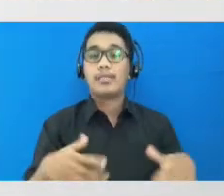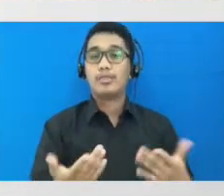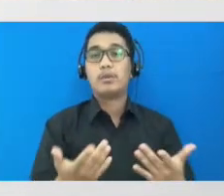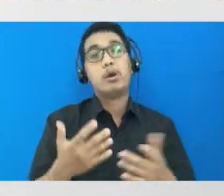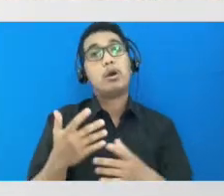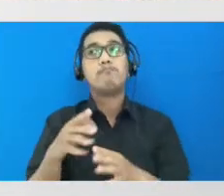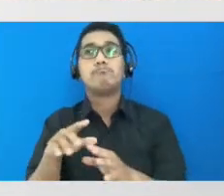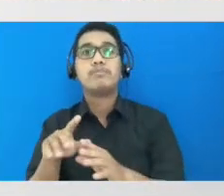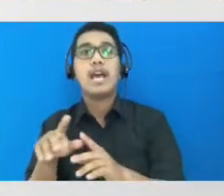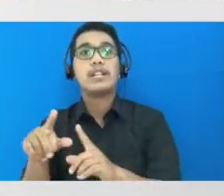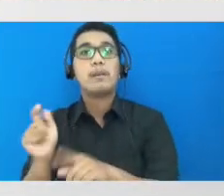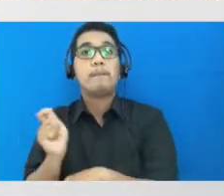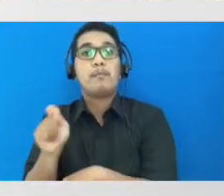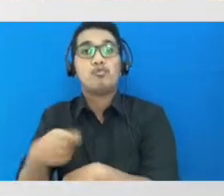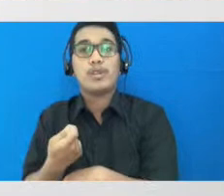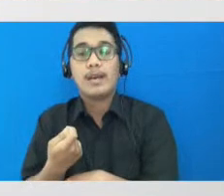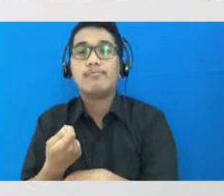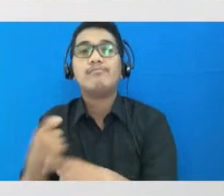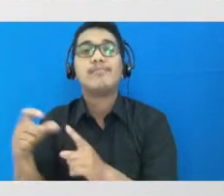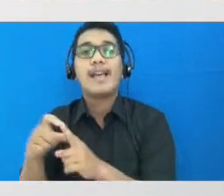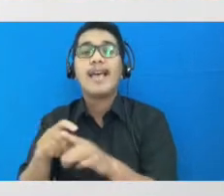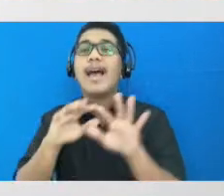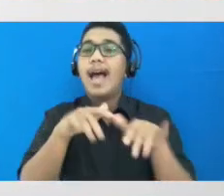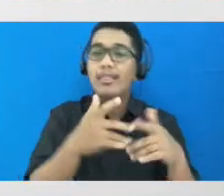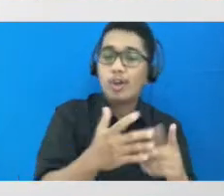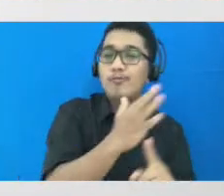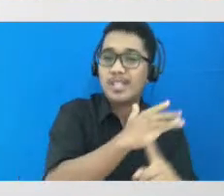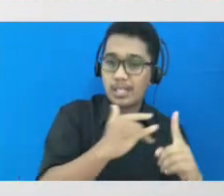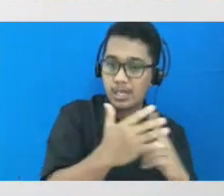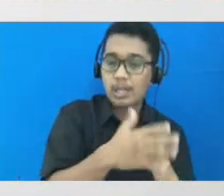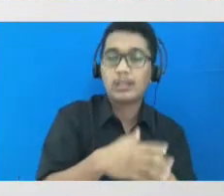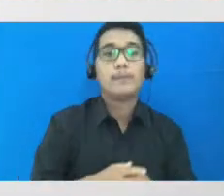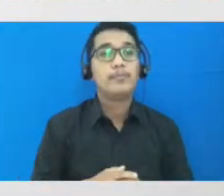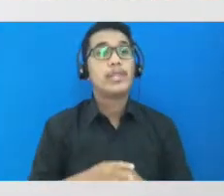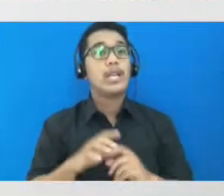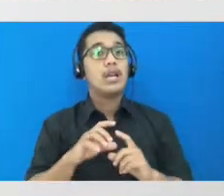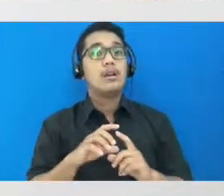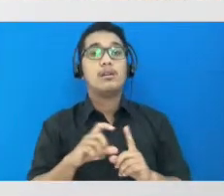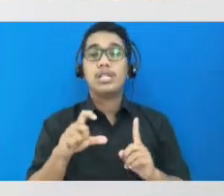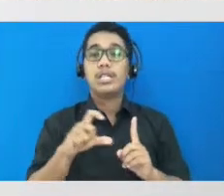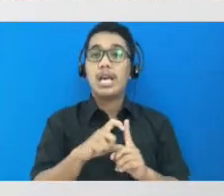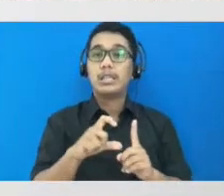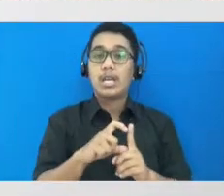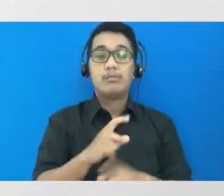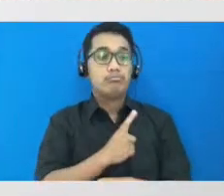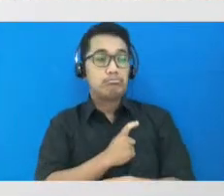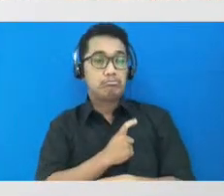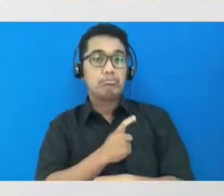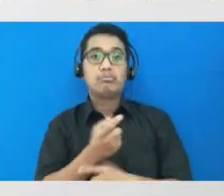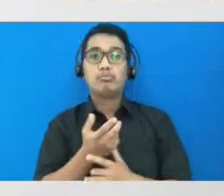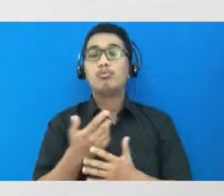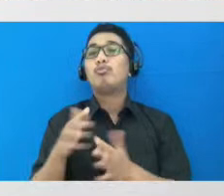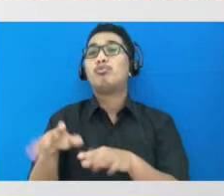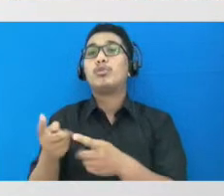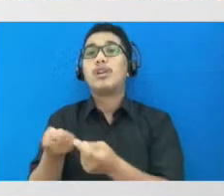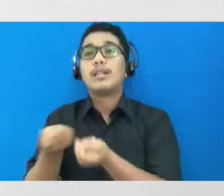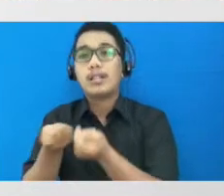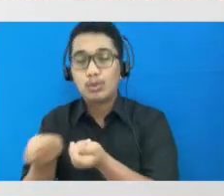masyarakat. Dan data privacy itu mengatur bagaimana data itu